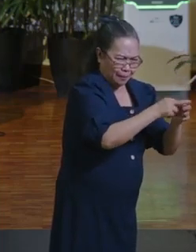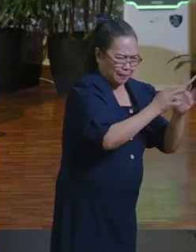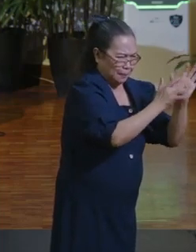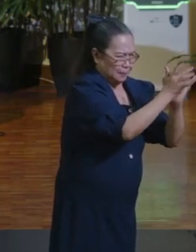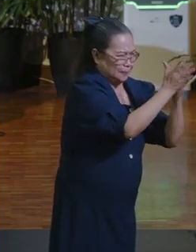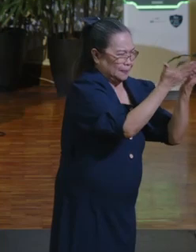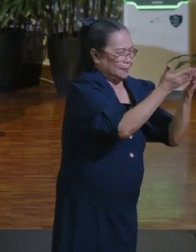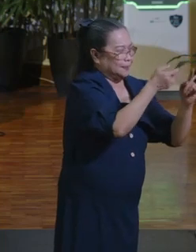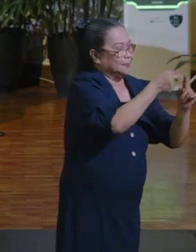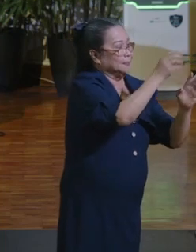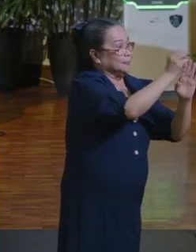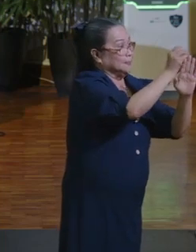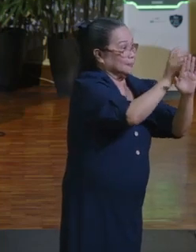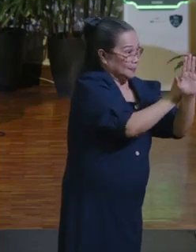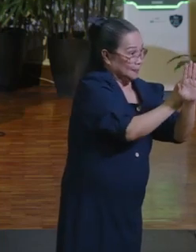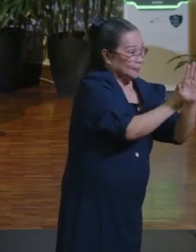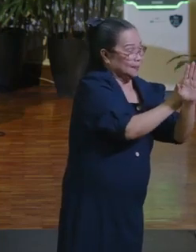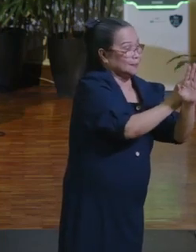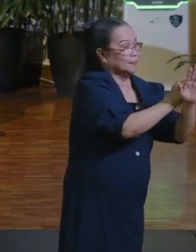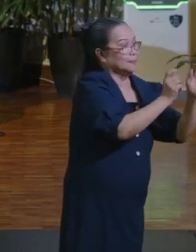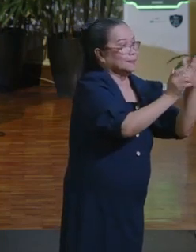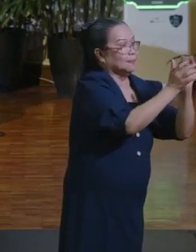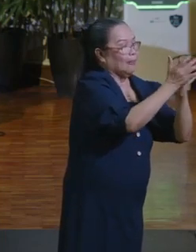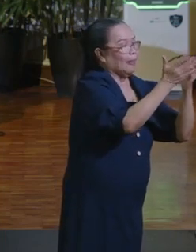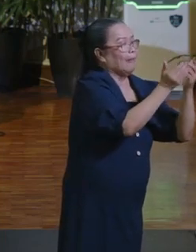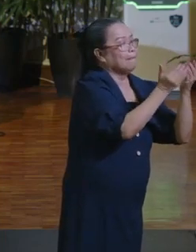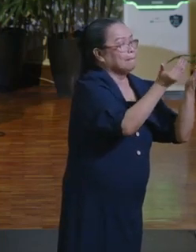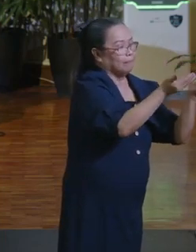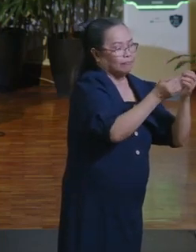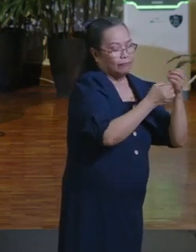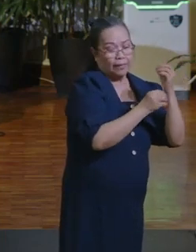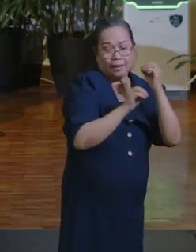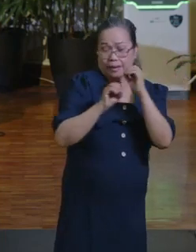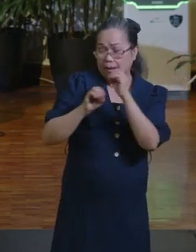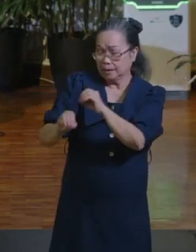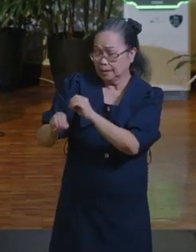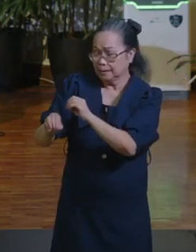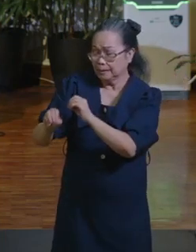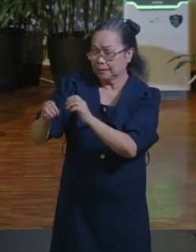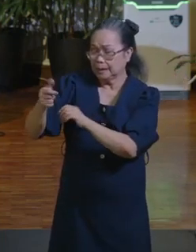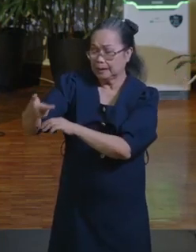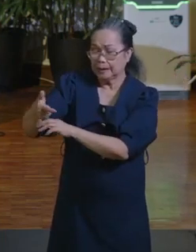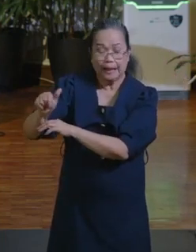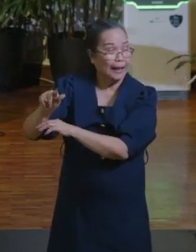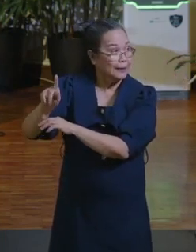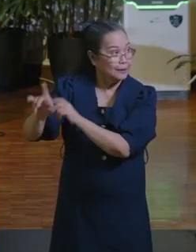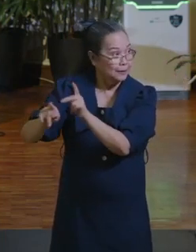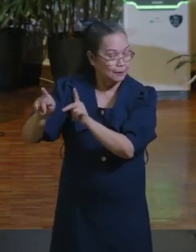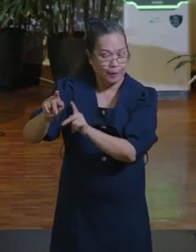pa lang sa Old Testament Scriptures, ang pananampalataya kay